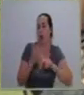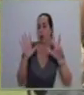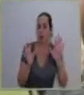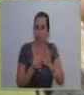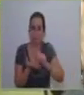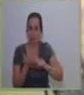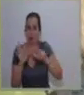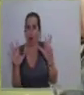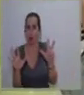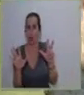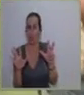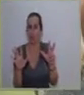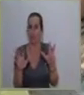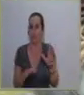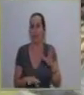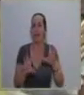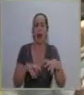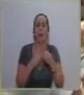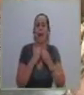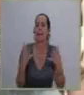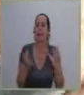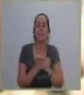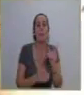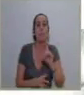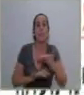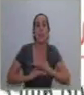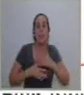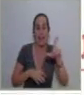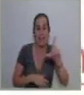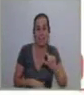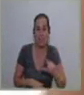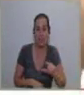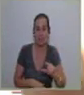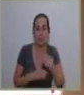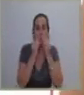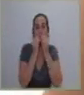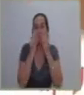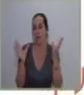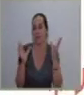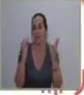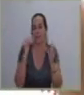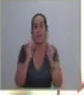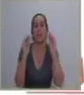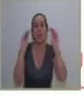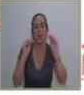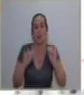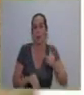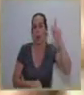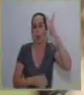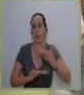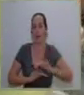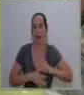בת 8 חודשים? איזה כלבה נהדרת. חברים, מי שיאמץ את ליצ'י, מה? נשיקות מהבורא